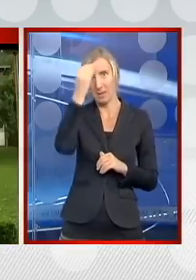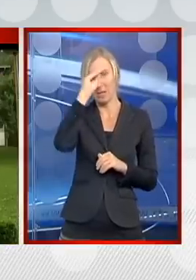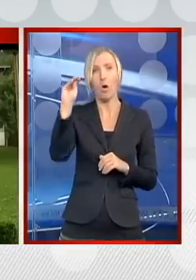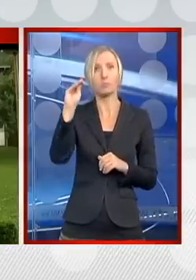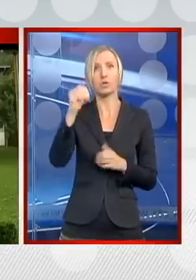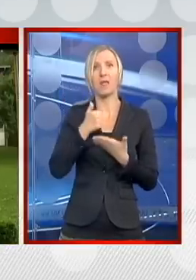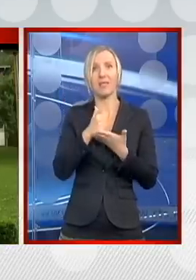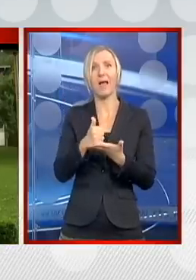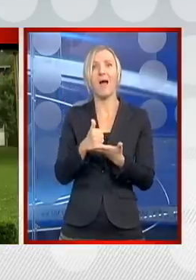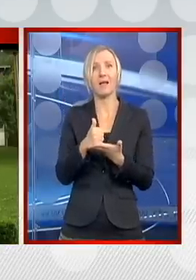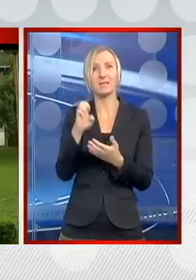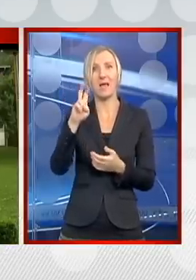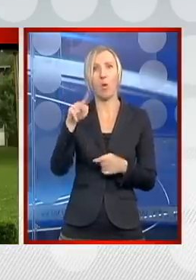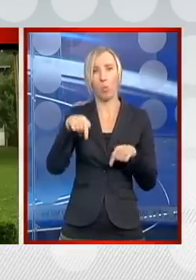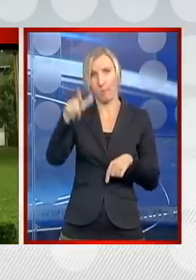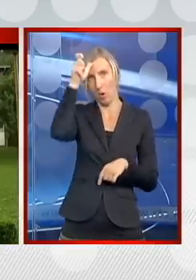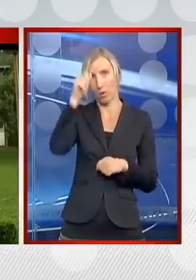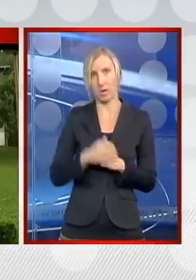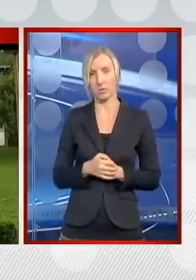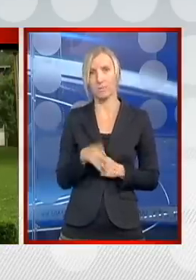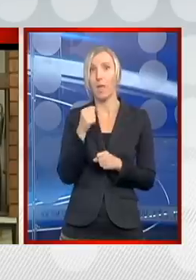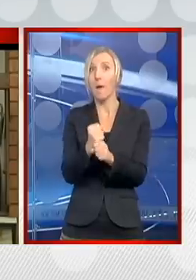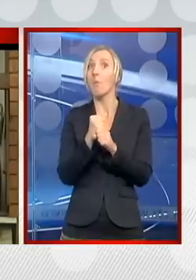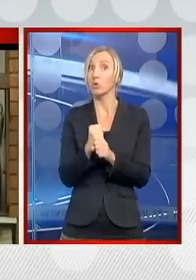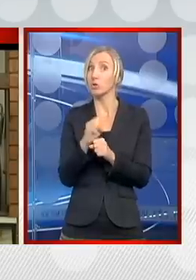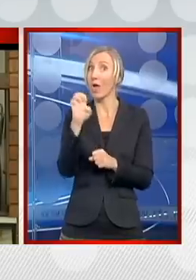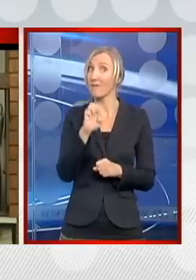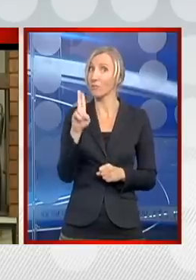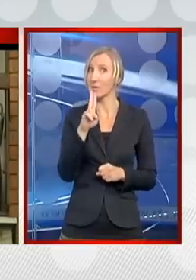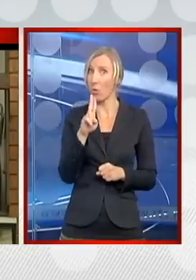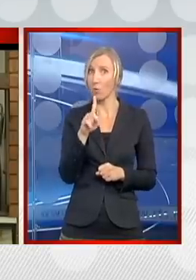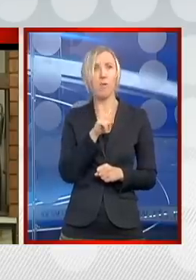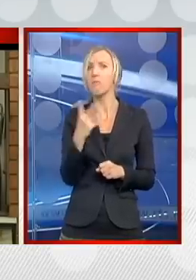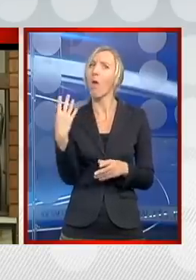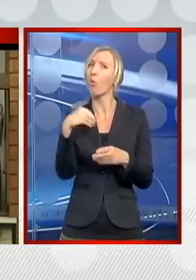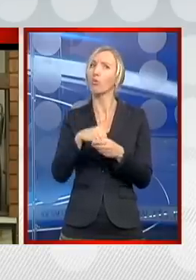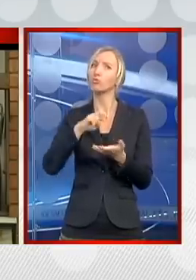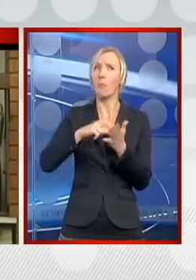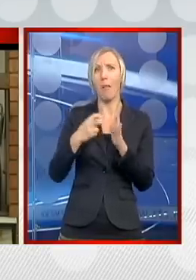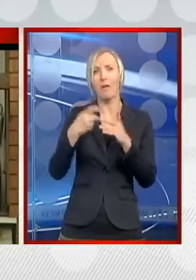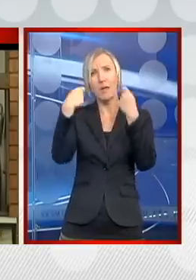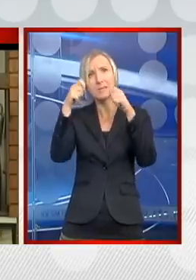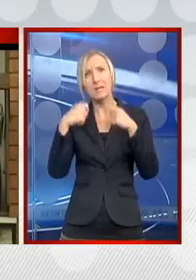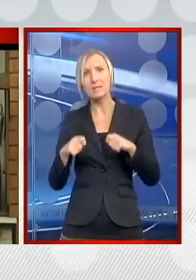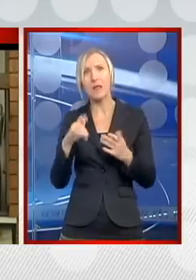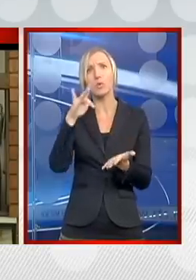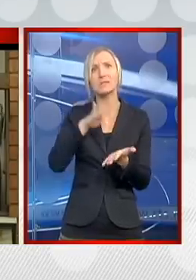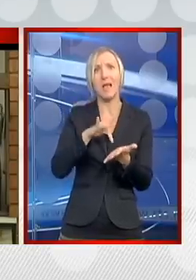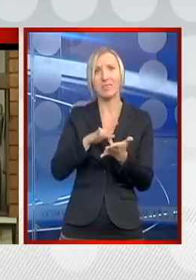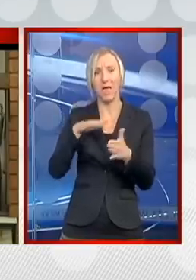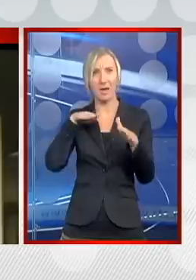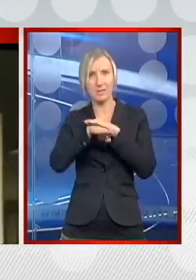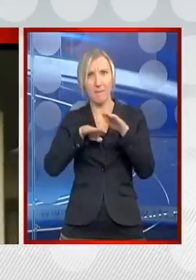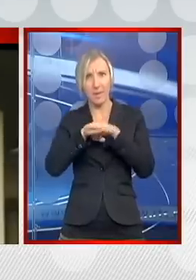delegacija Evropske unije u Beogradu. Podrška Evropske unije ne uključuje planove za izgradnju centara za migrante ni